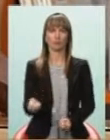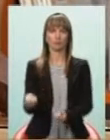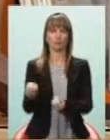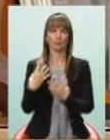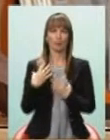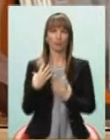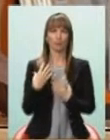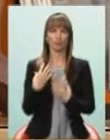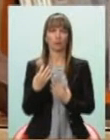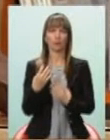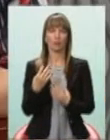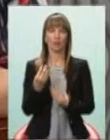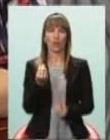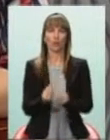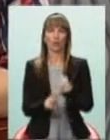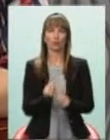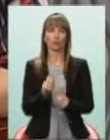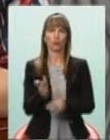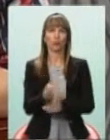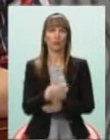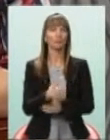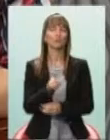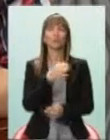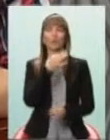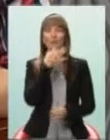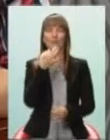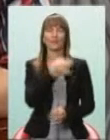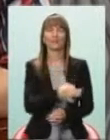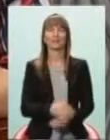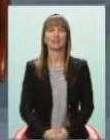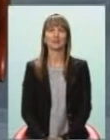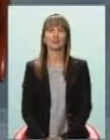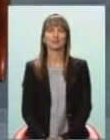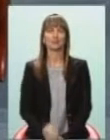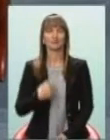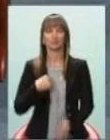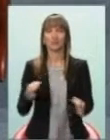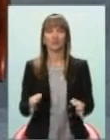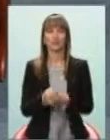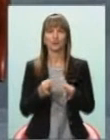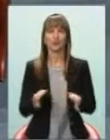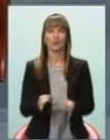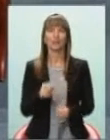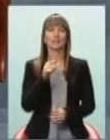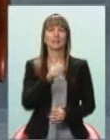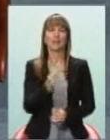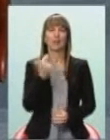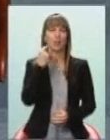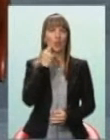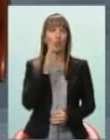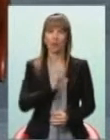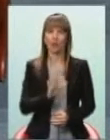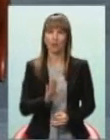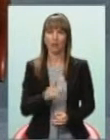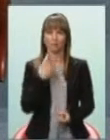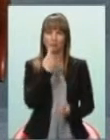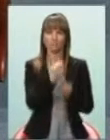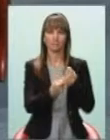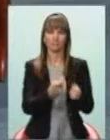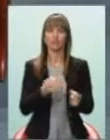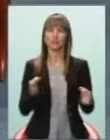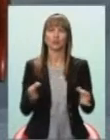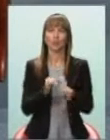іграшечну рибку. І що ти їй на це відповіла? Нічого. Тобто ти її не ображувала, навіть нічого